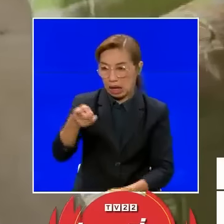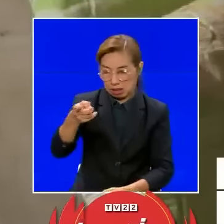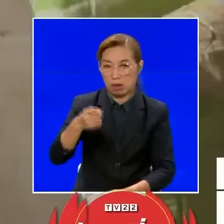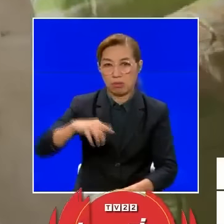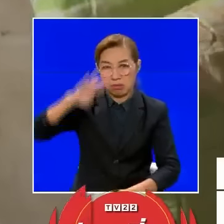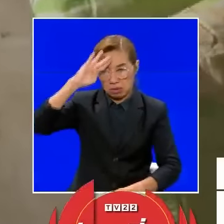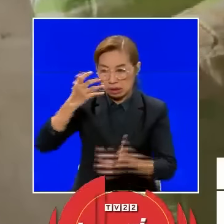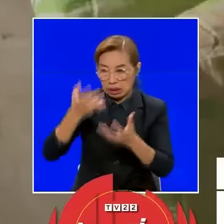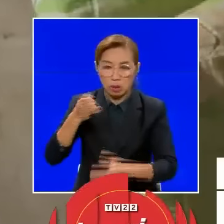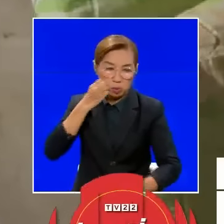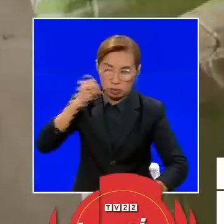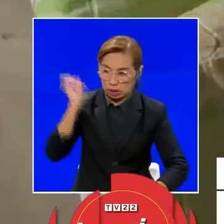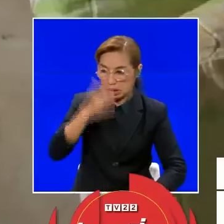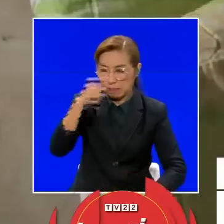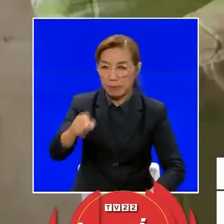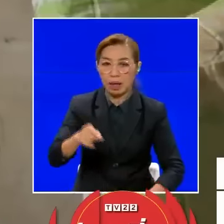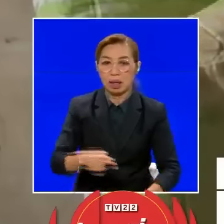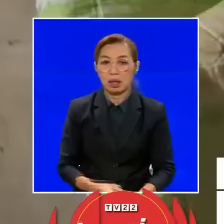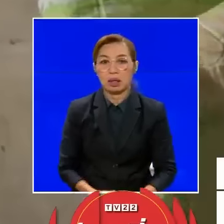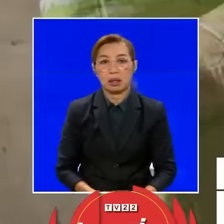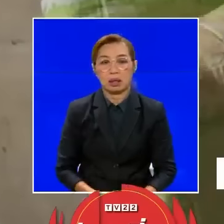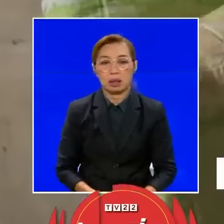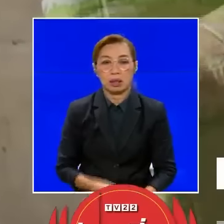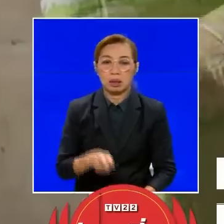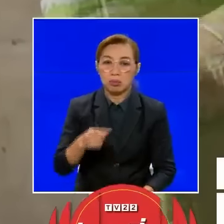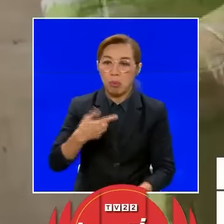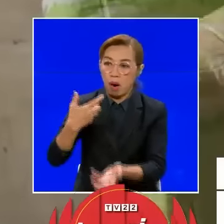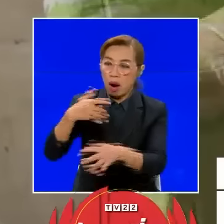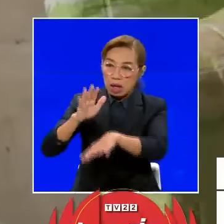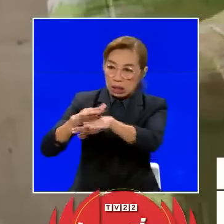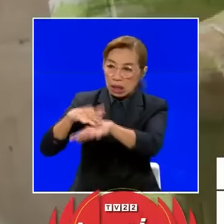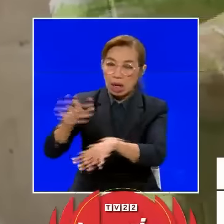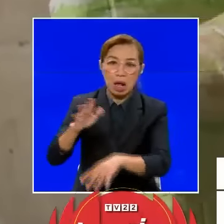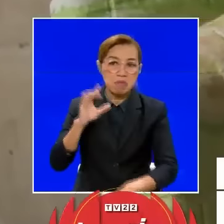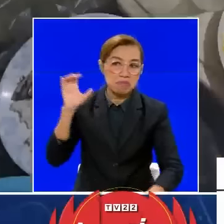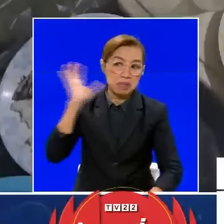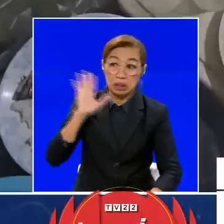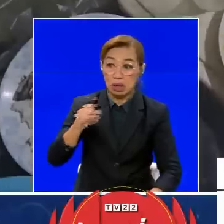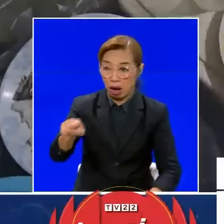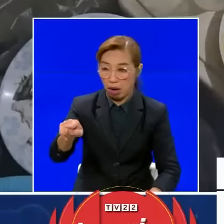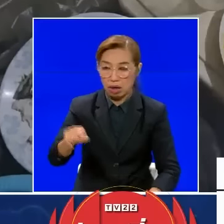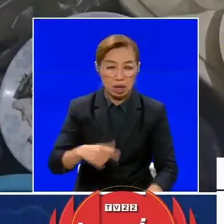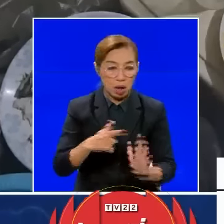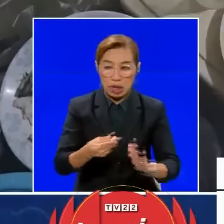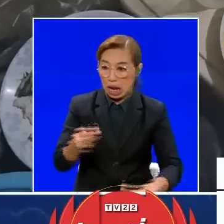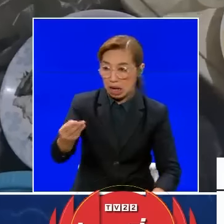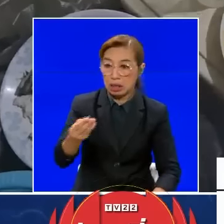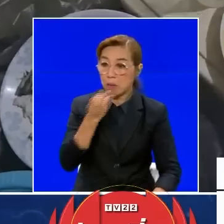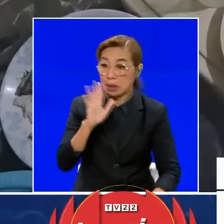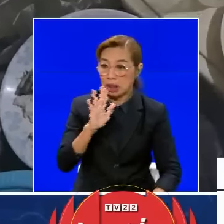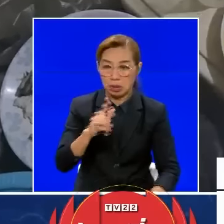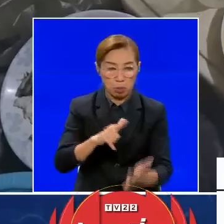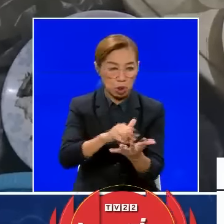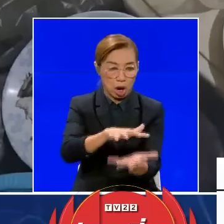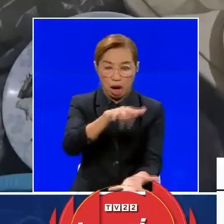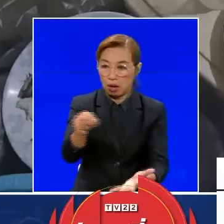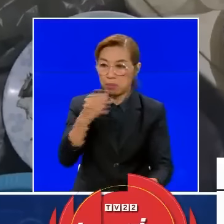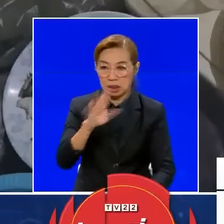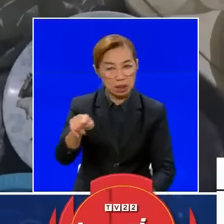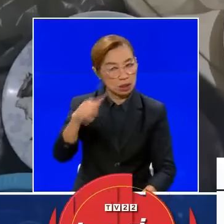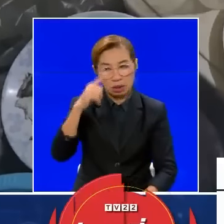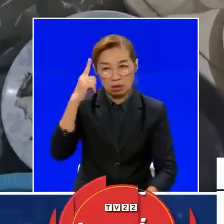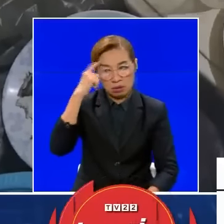ไมแล้วพอเขาพูดใบคือไม่ยอมรับความจริงเลยทุกอย่างลูกไม่สบายเอายามาก็ไม่เคยกินนั่นยากองเต็มเลยก็ไม่เคยทุกวันนี้ใบหนัก